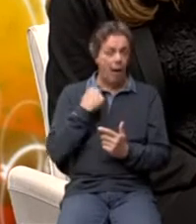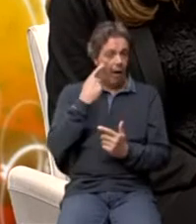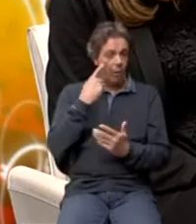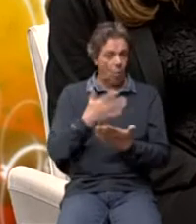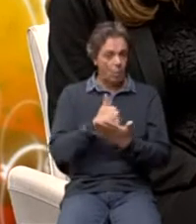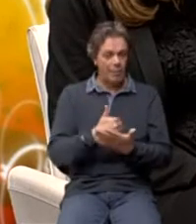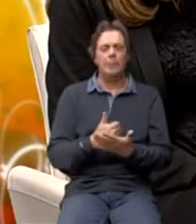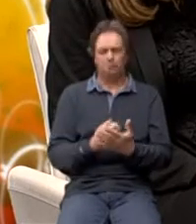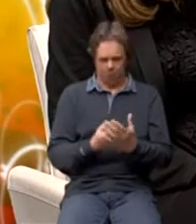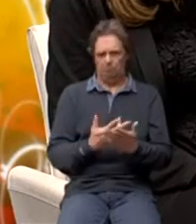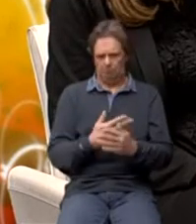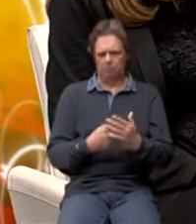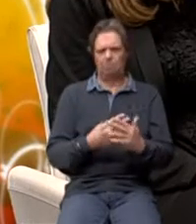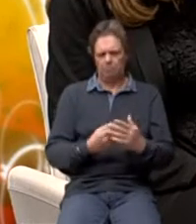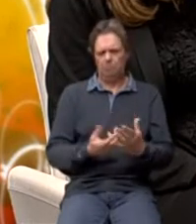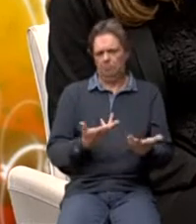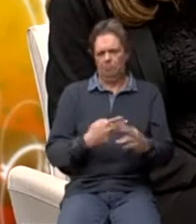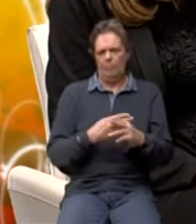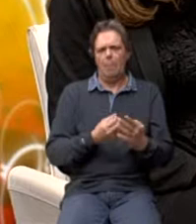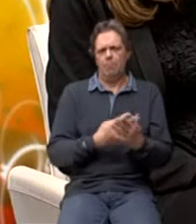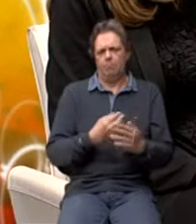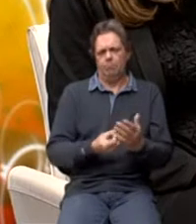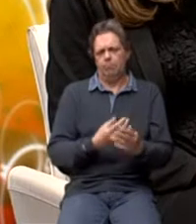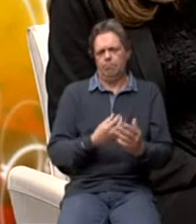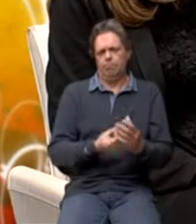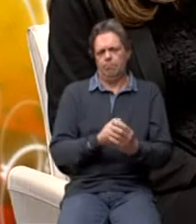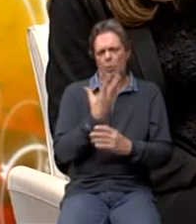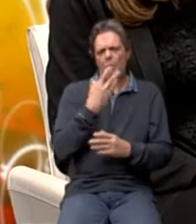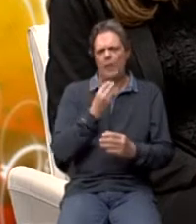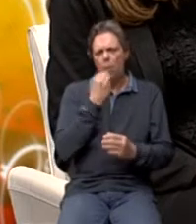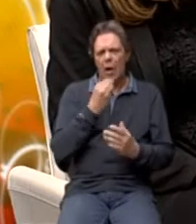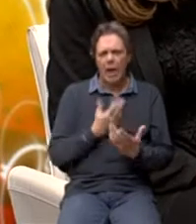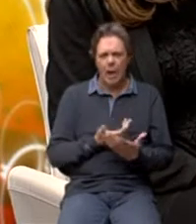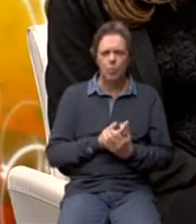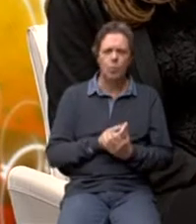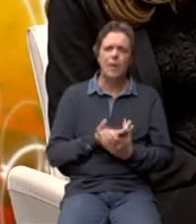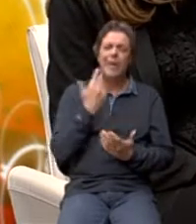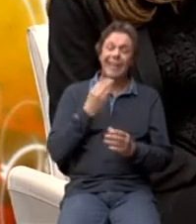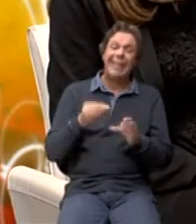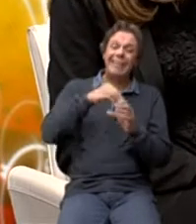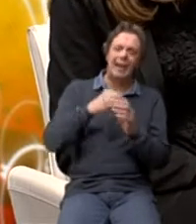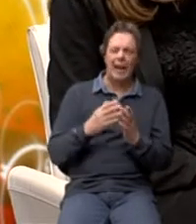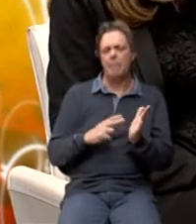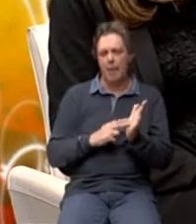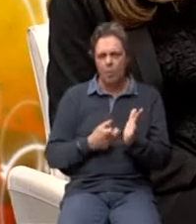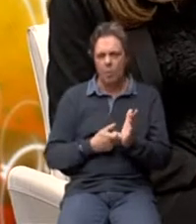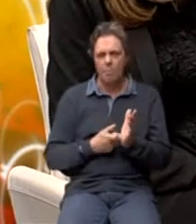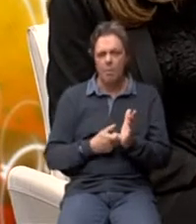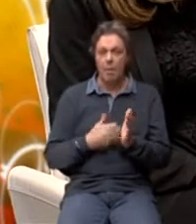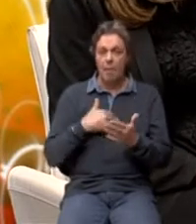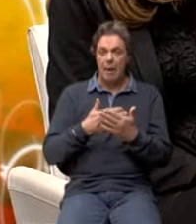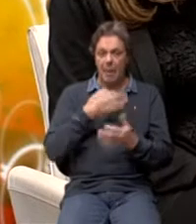uzmete organski proizvedenu hranu i ako uzmete hranu proizvedenu integralnim načinom,